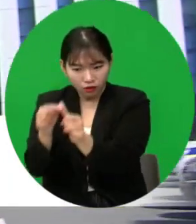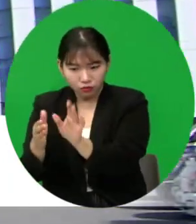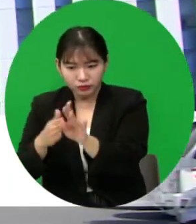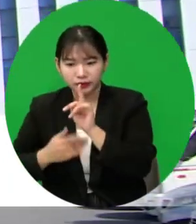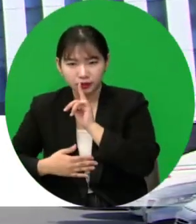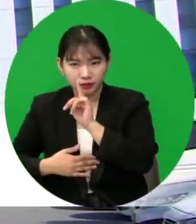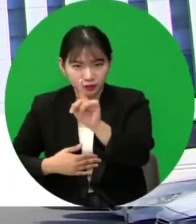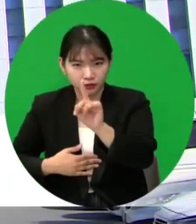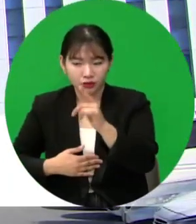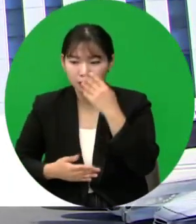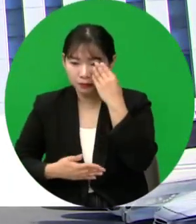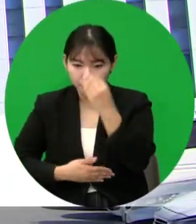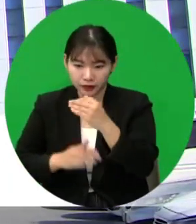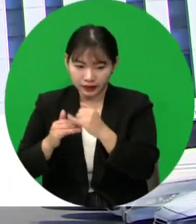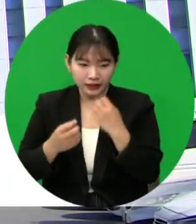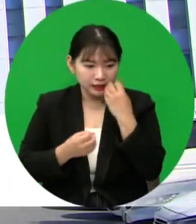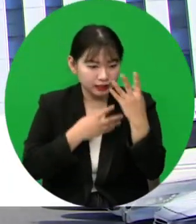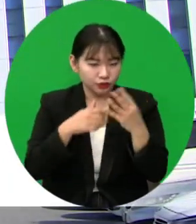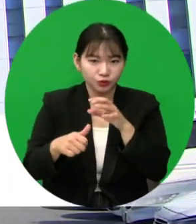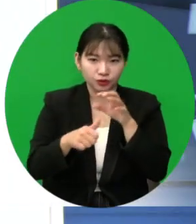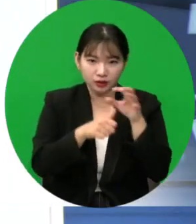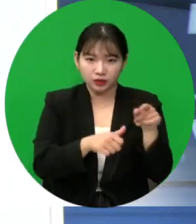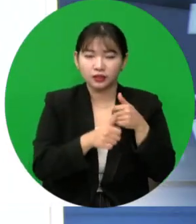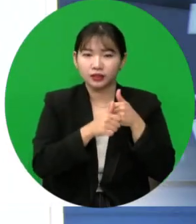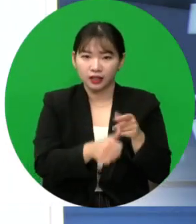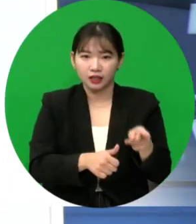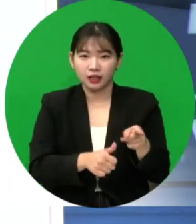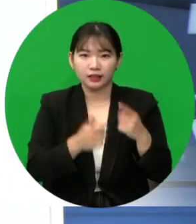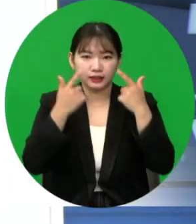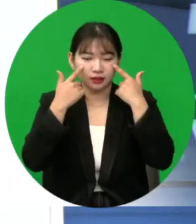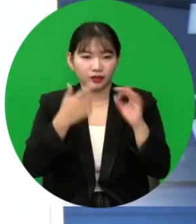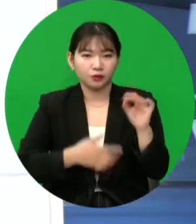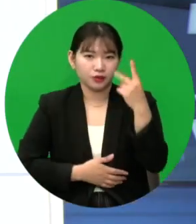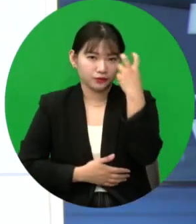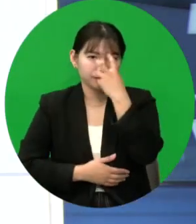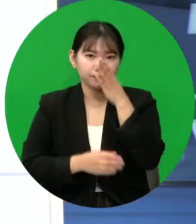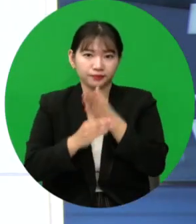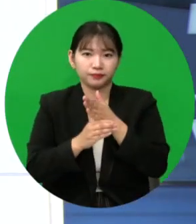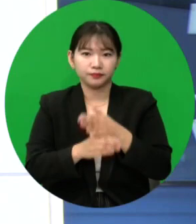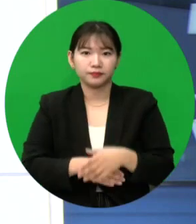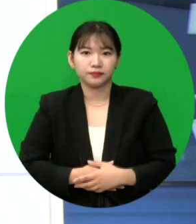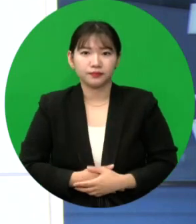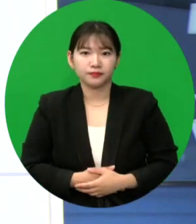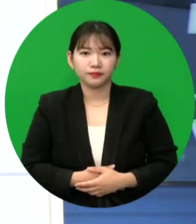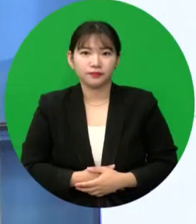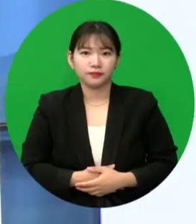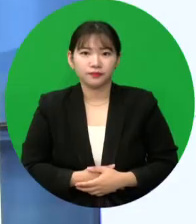신고했다는 목격자 진술 등을 토대로 정확한 사고 경의를 조사하고 있습니다